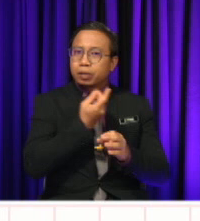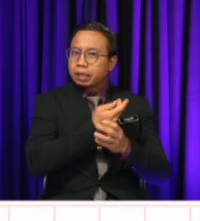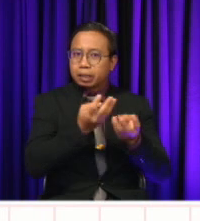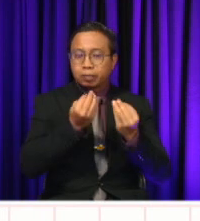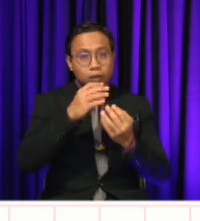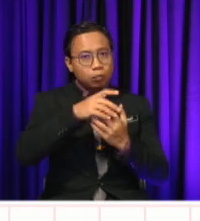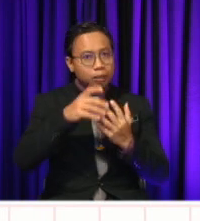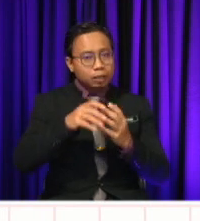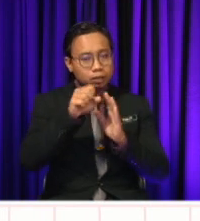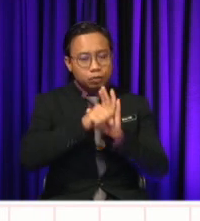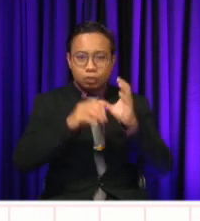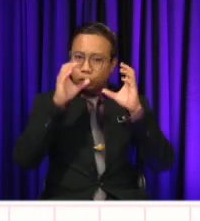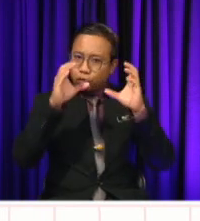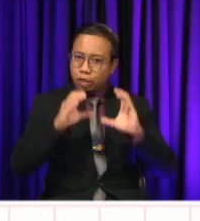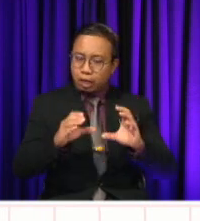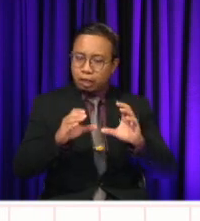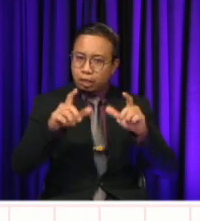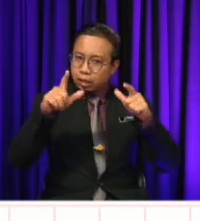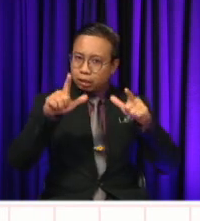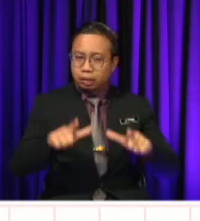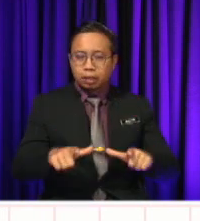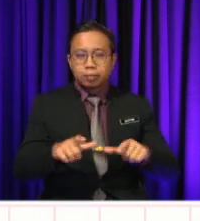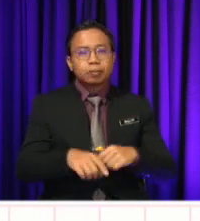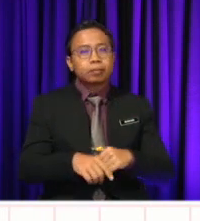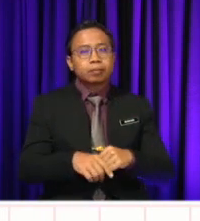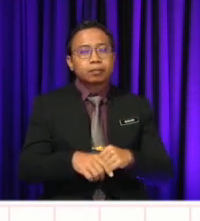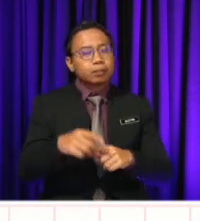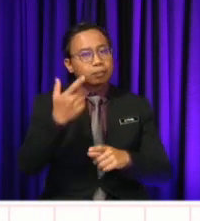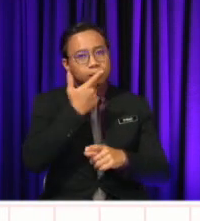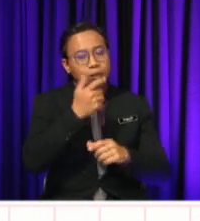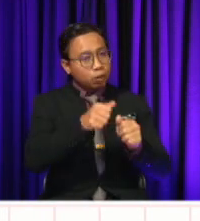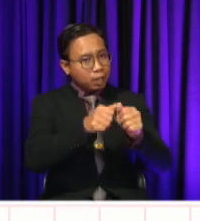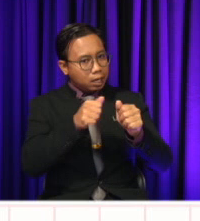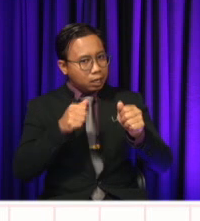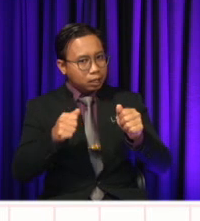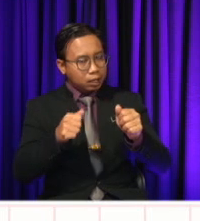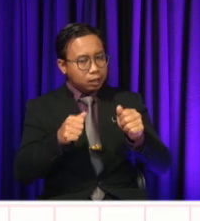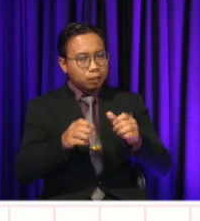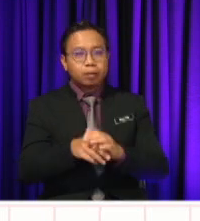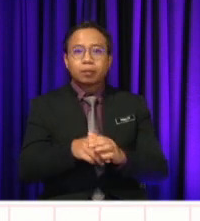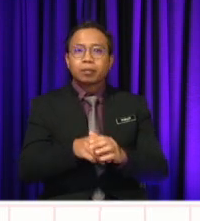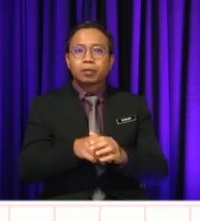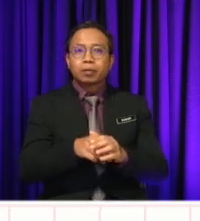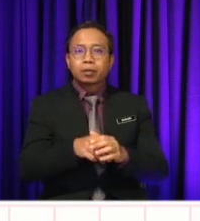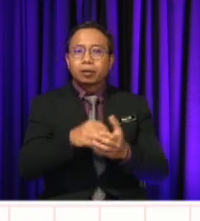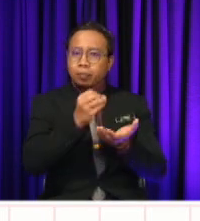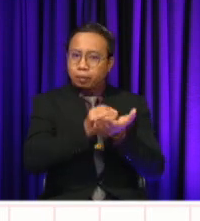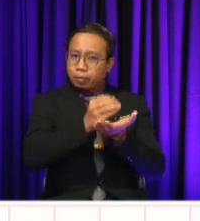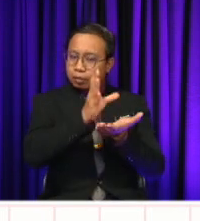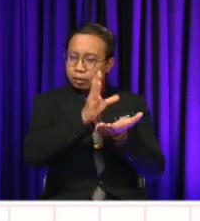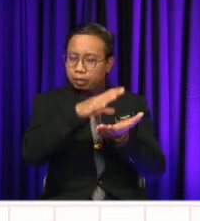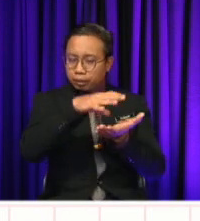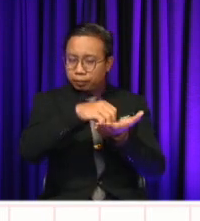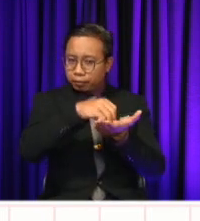ini yang paling penting Ela kita tidak mau mengelakkan pelakunya pembasran Yang kedua